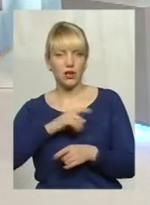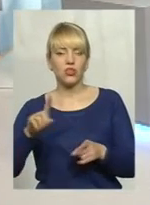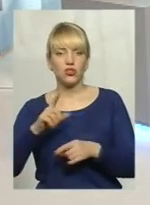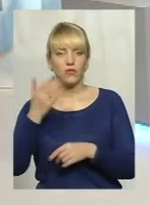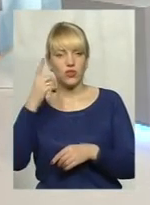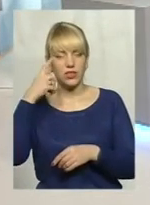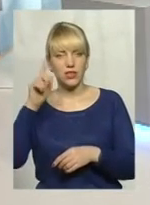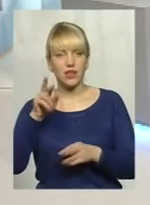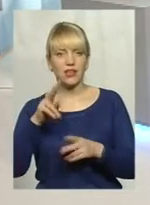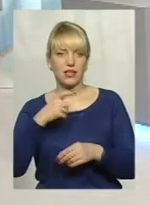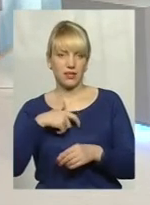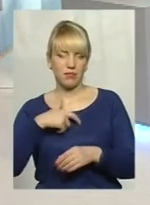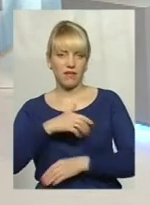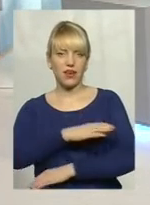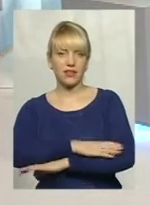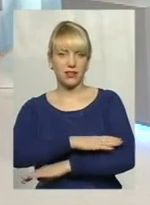знали просто, як себе вести.